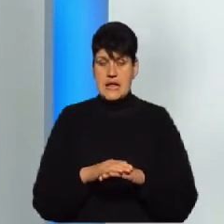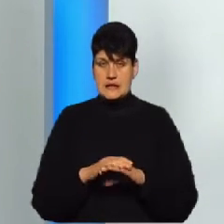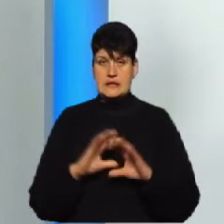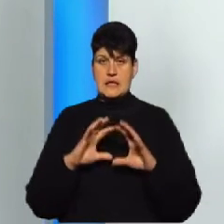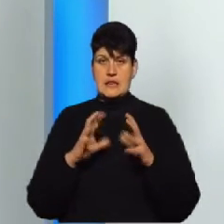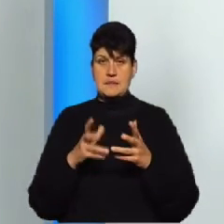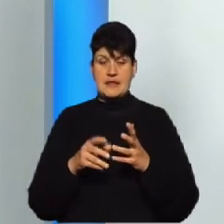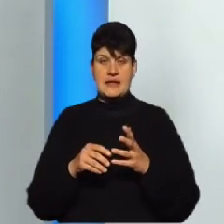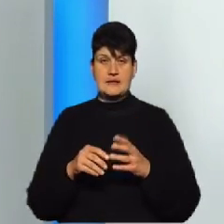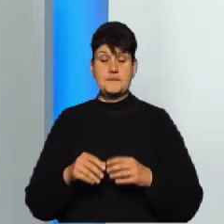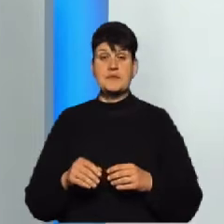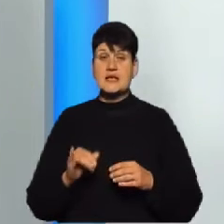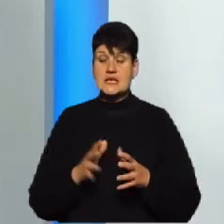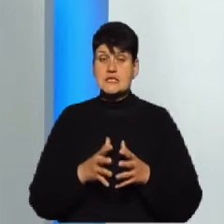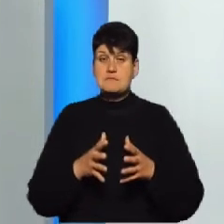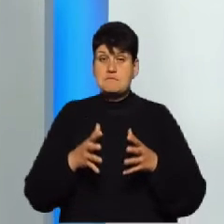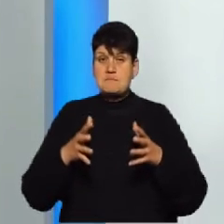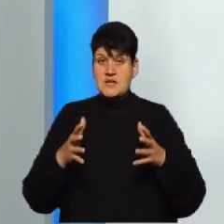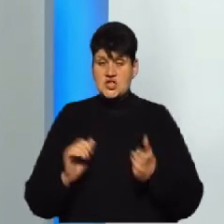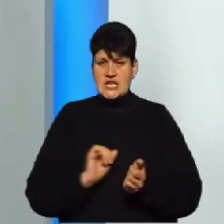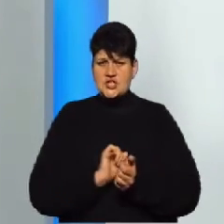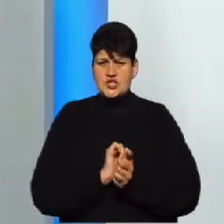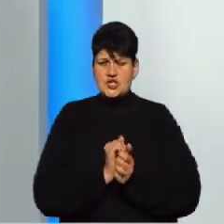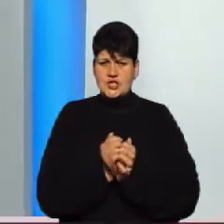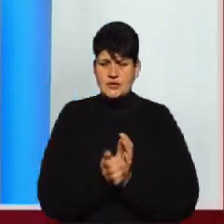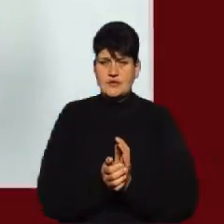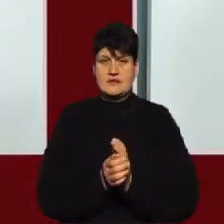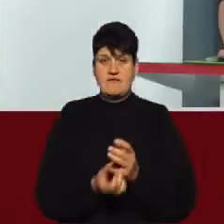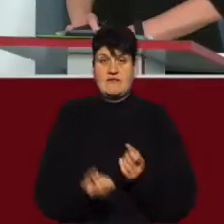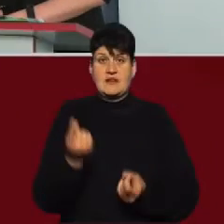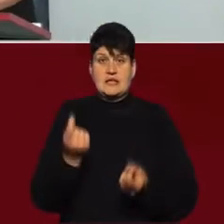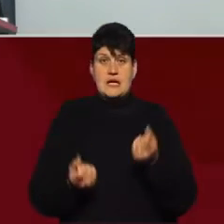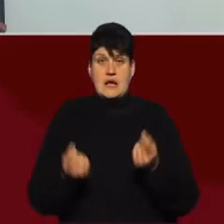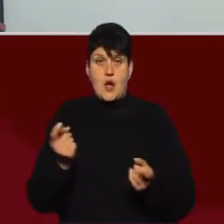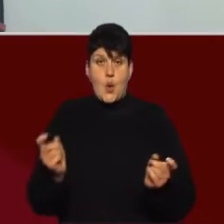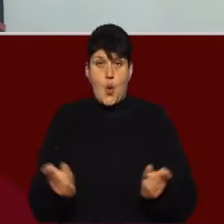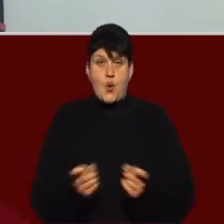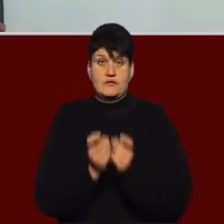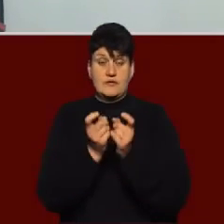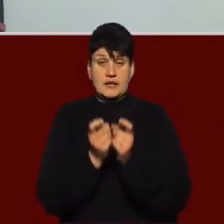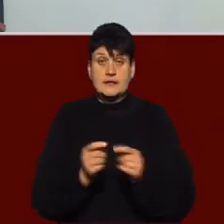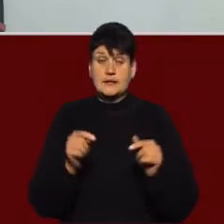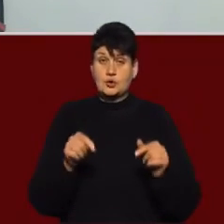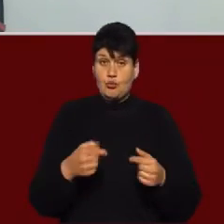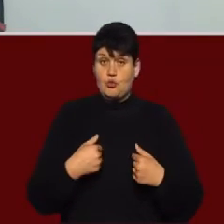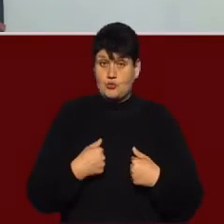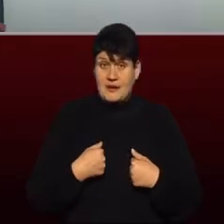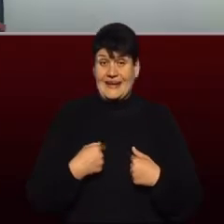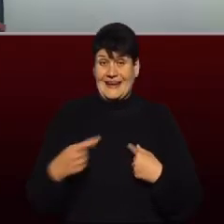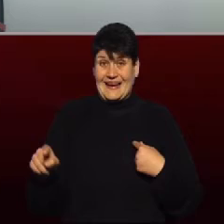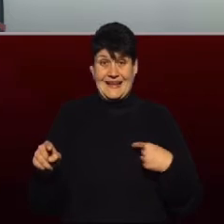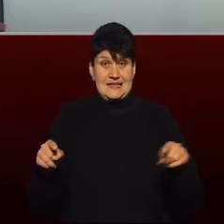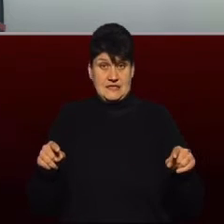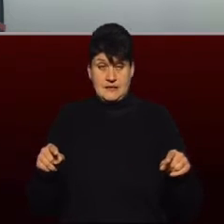збільшенням щільності виникають конфлікти. Тому що ми різні. Дивіться, колись потрібно